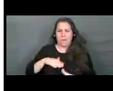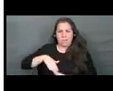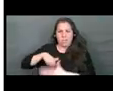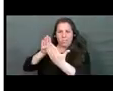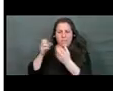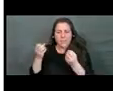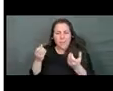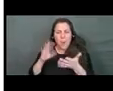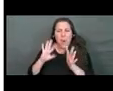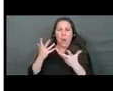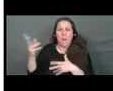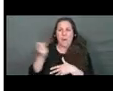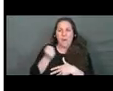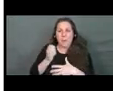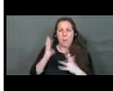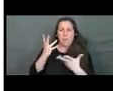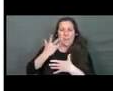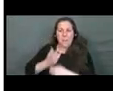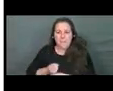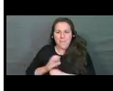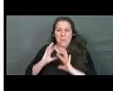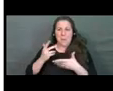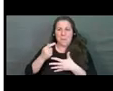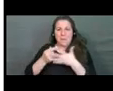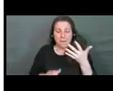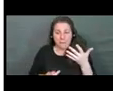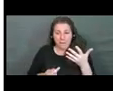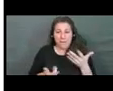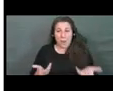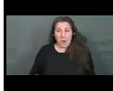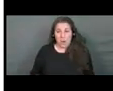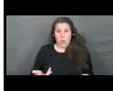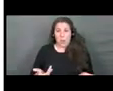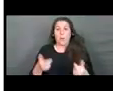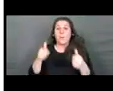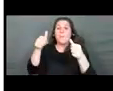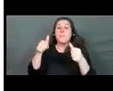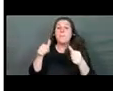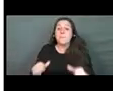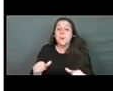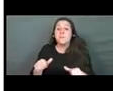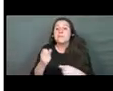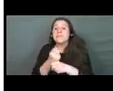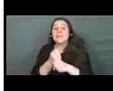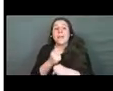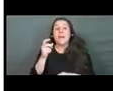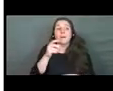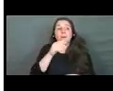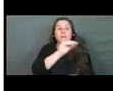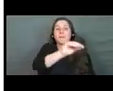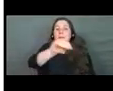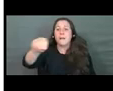Moi, actuellement, la majorité de mes consultantes et consultants qui sont en poste, je leur ai jamais serré la main. Pas plus